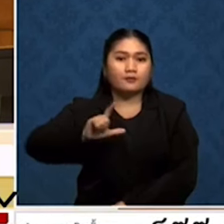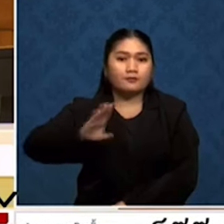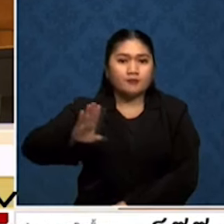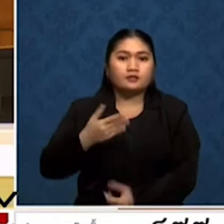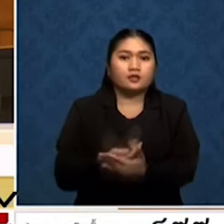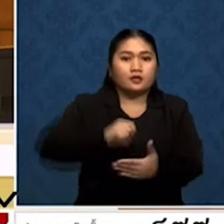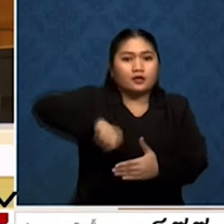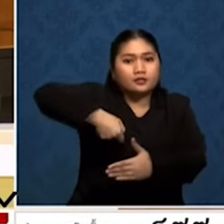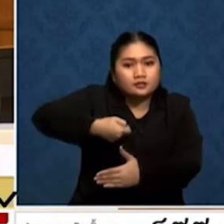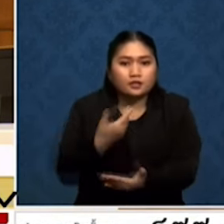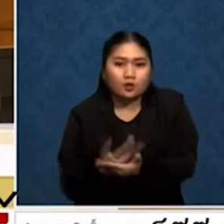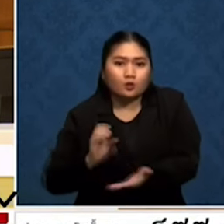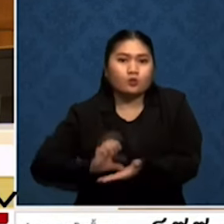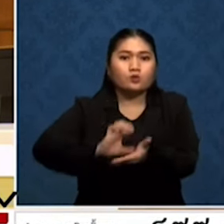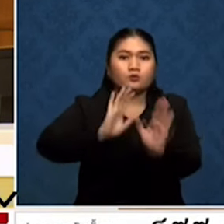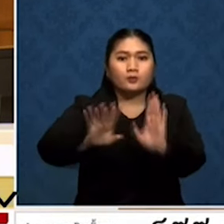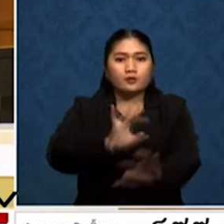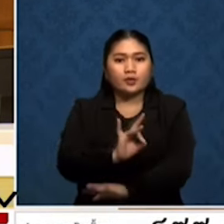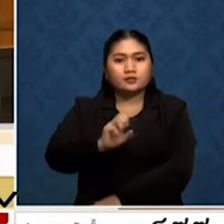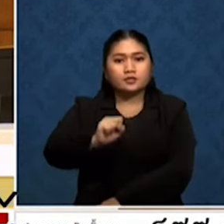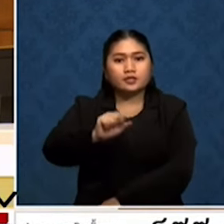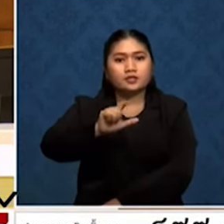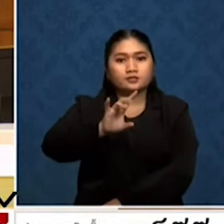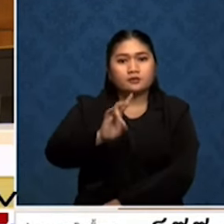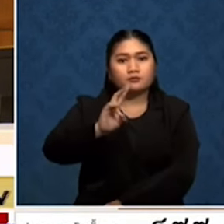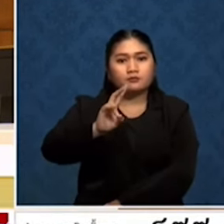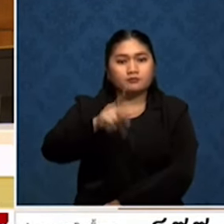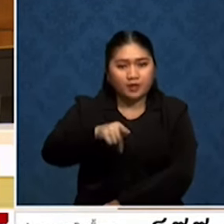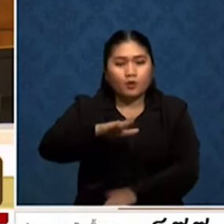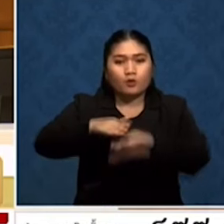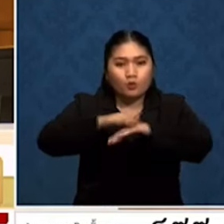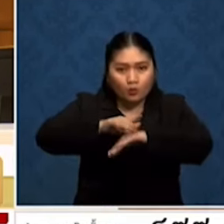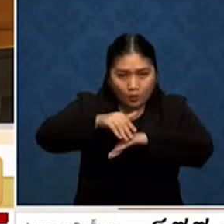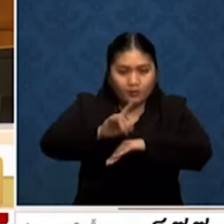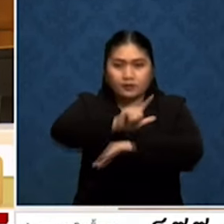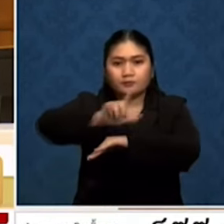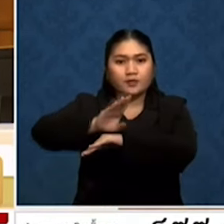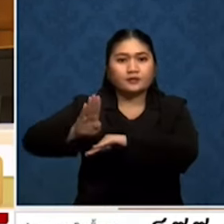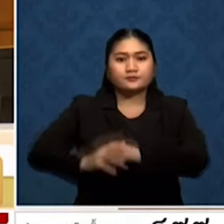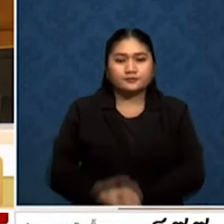รายจ่ายลงทุนจำนวน 8,7,680,5 ล้านบาท